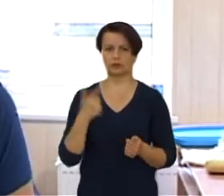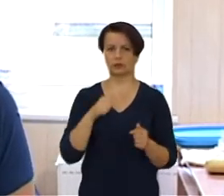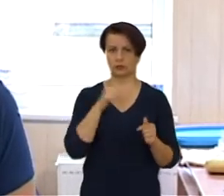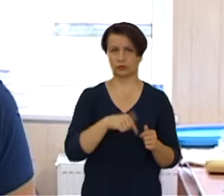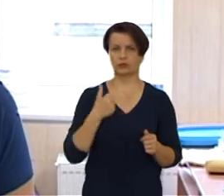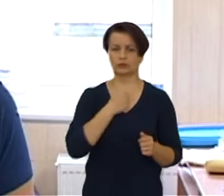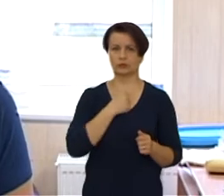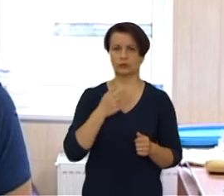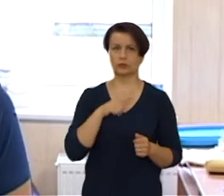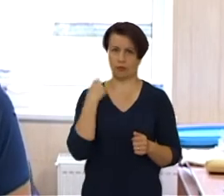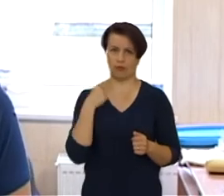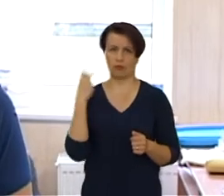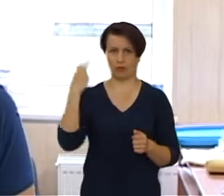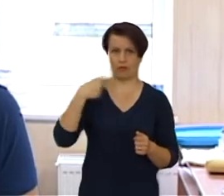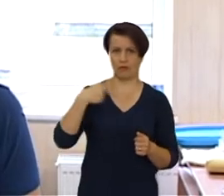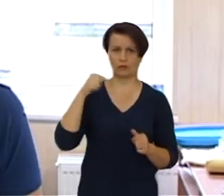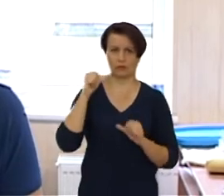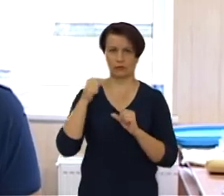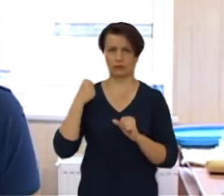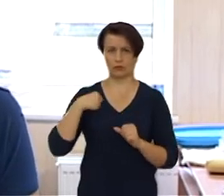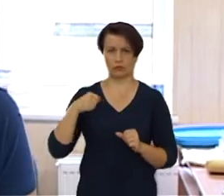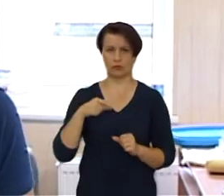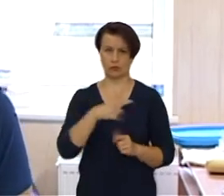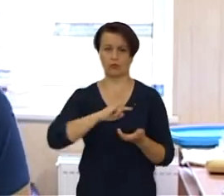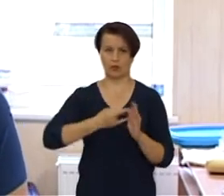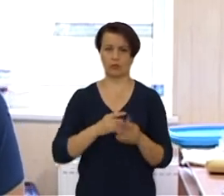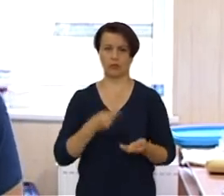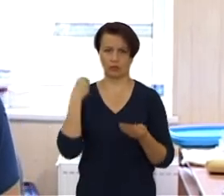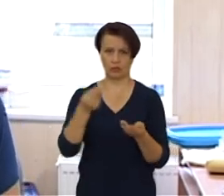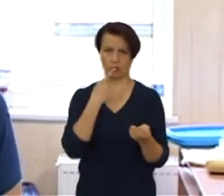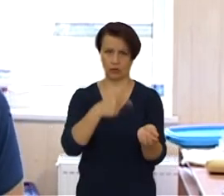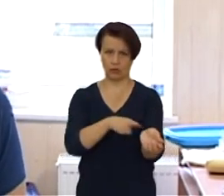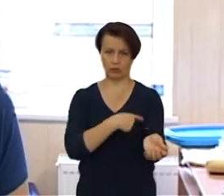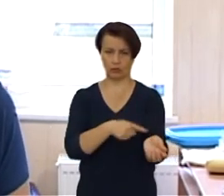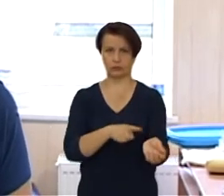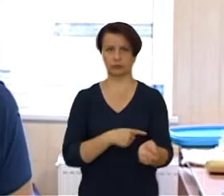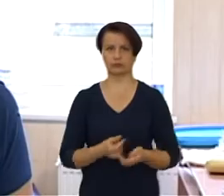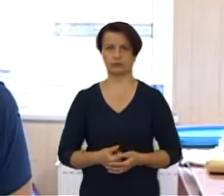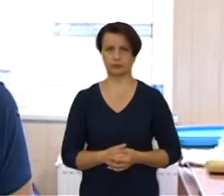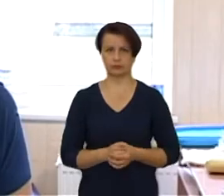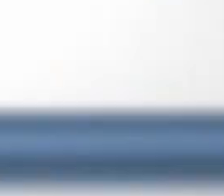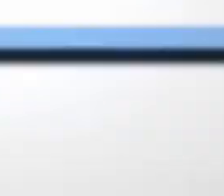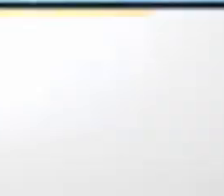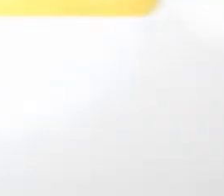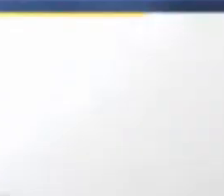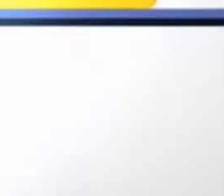dalyvauti. Taigi labai smagu, kad šiandien turim daugiau nei 20 žmonių, kurie planuoja duoti kraujo.